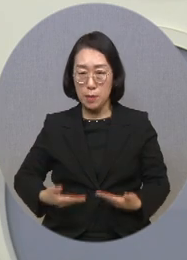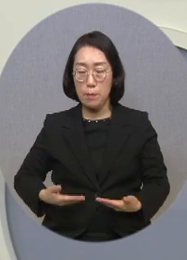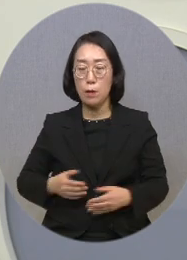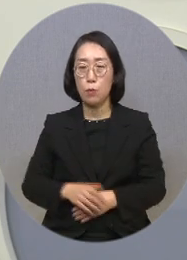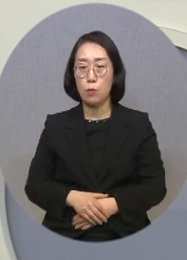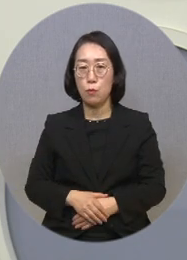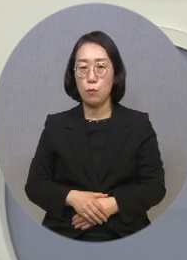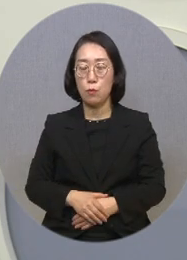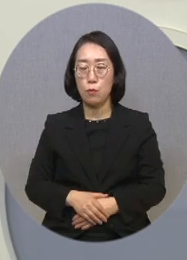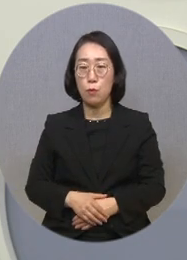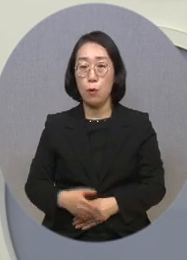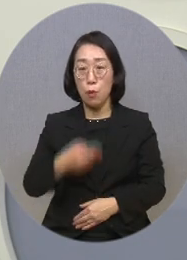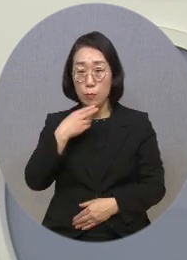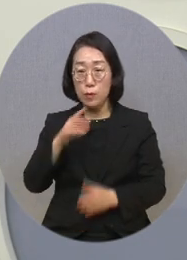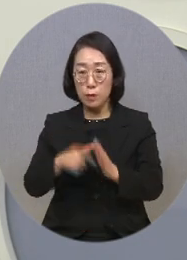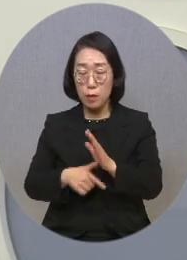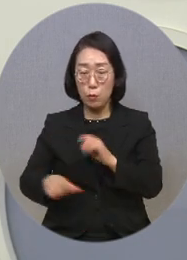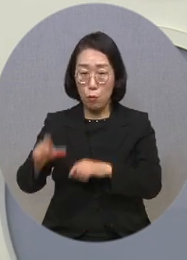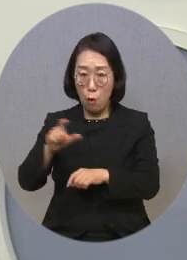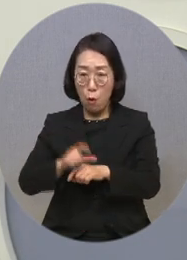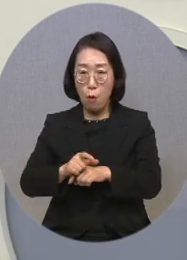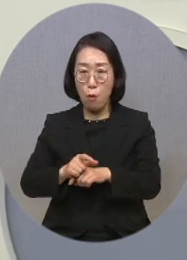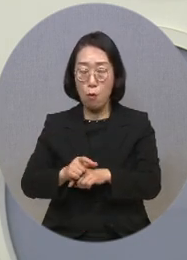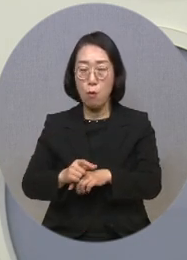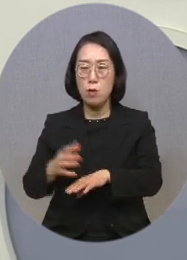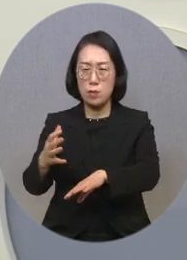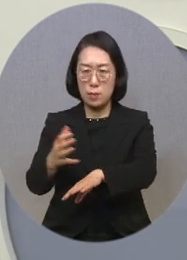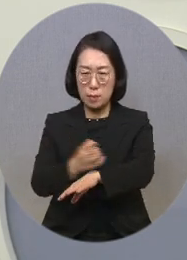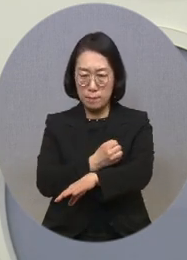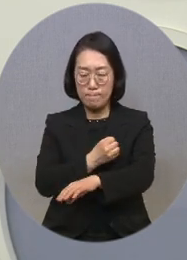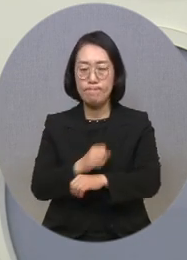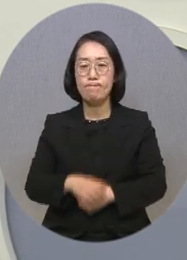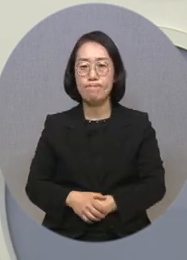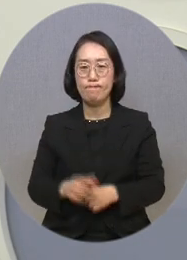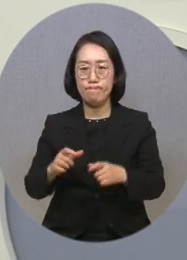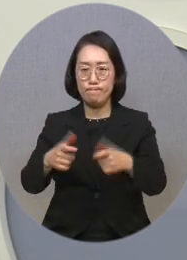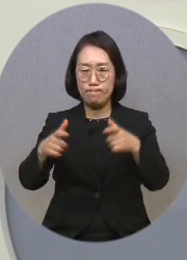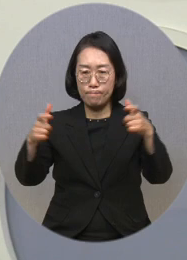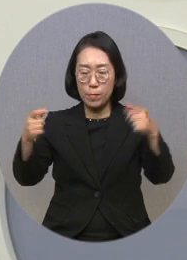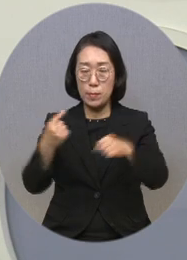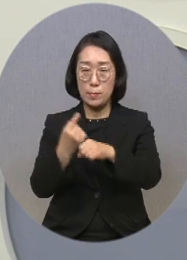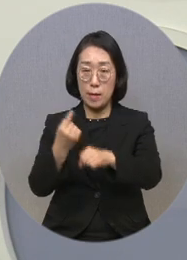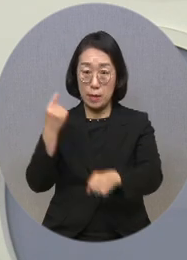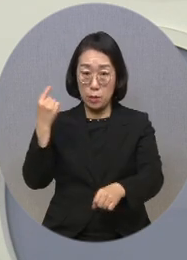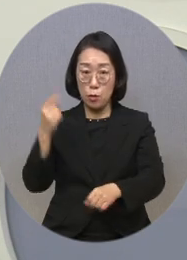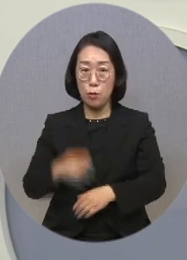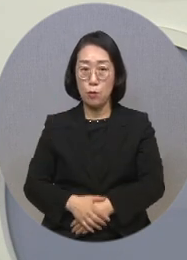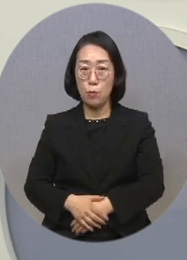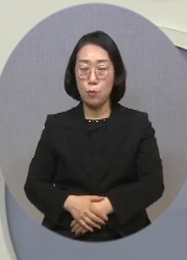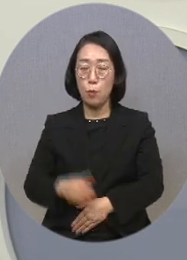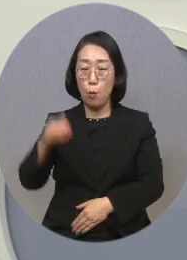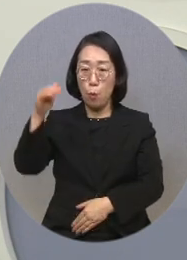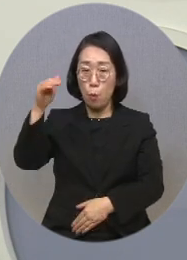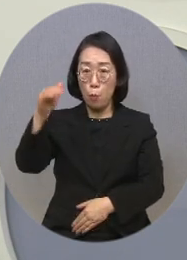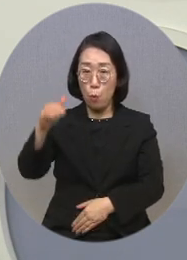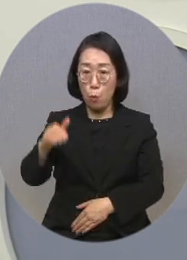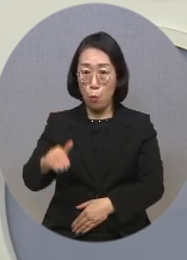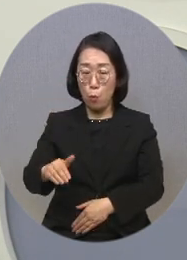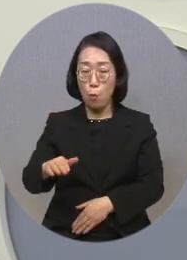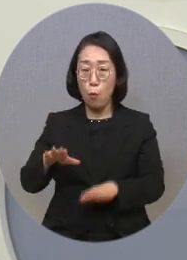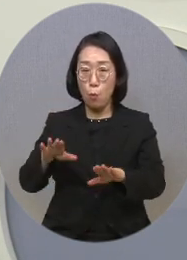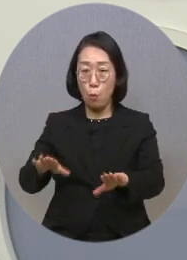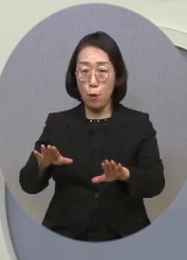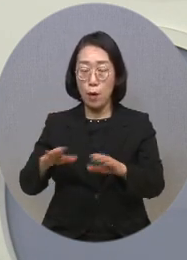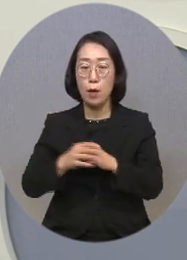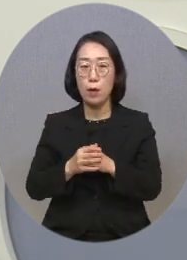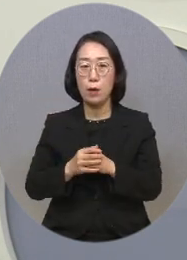또 그렇지 않을 때 더 발동할 수 있는 그런 것들도 있어요. 그래서 작년에 좀 거끔하는 듯하다 올해는 또 우리나라